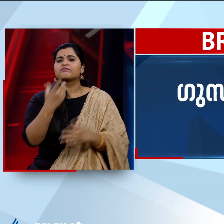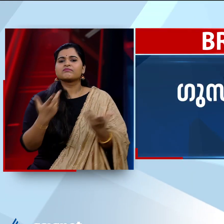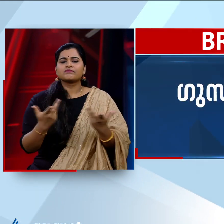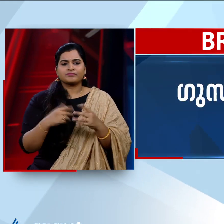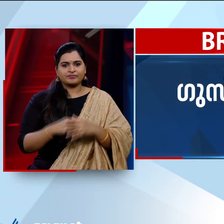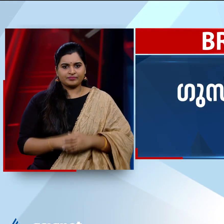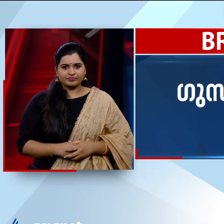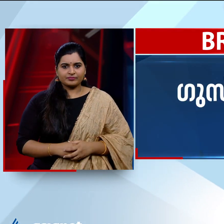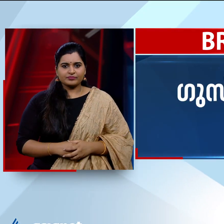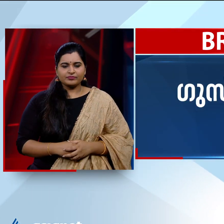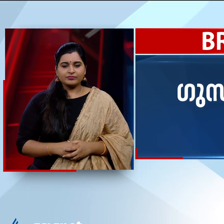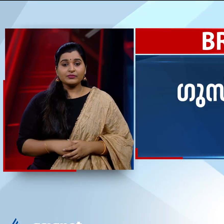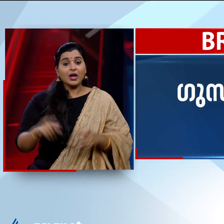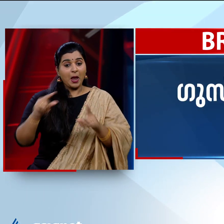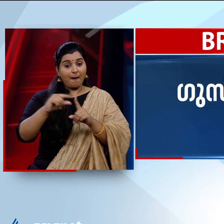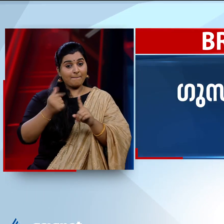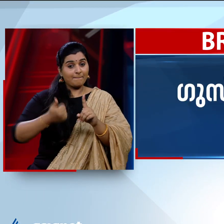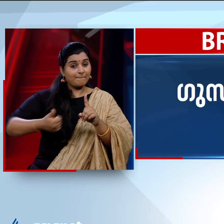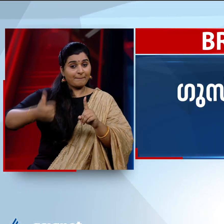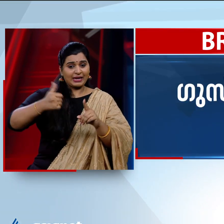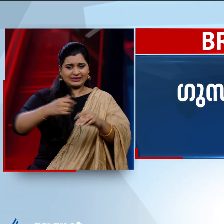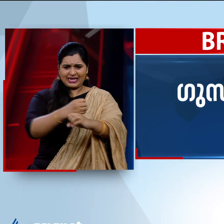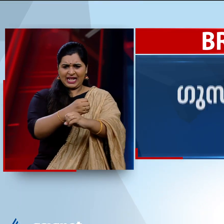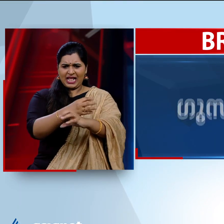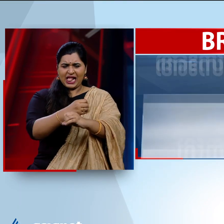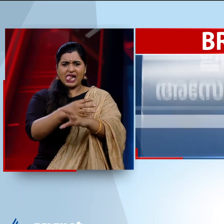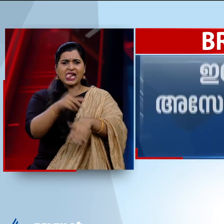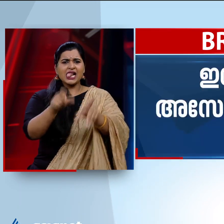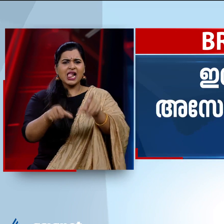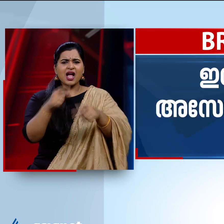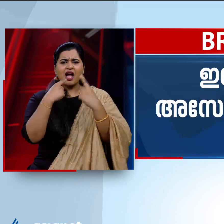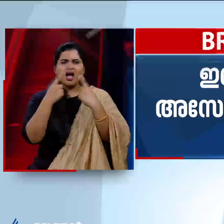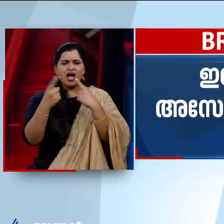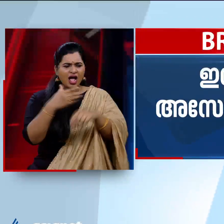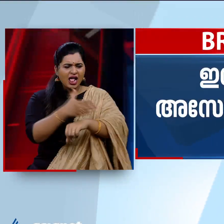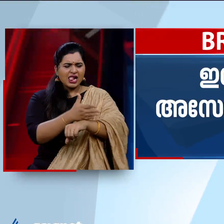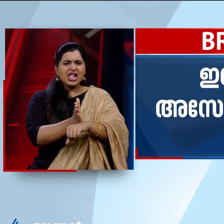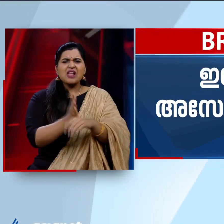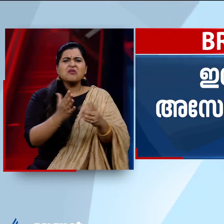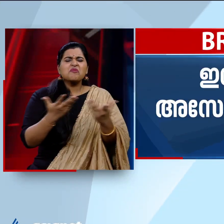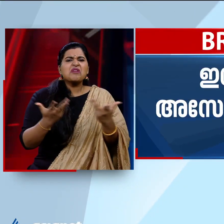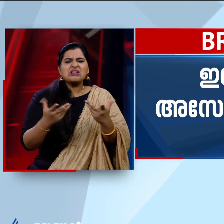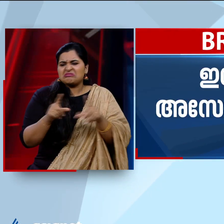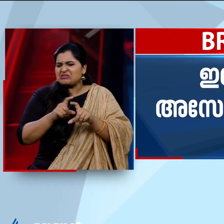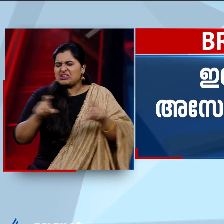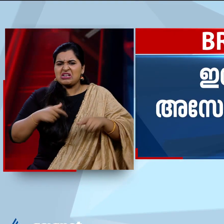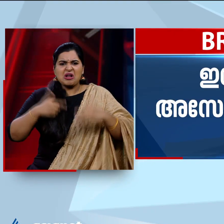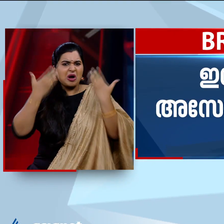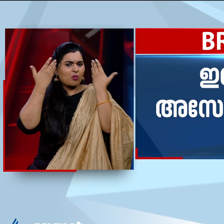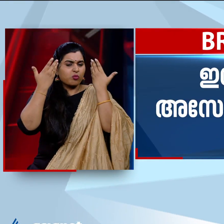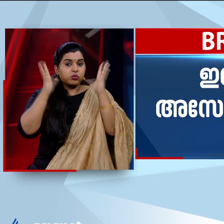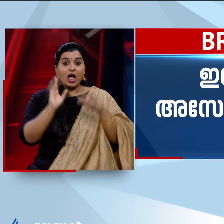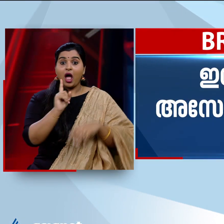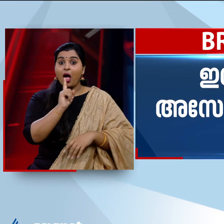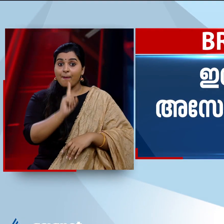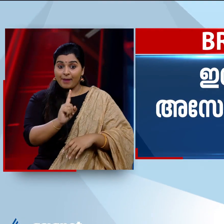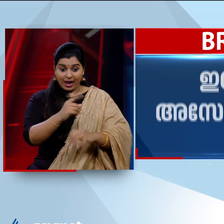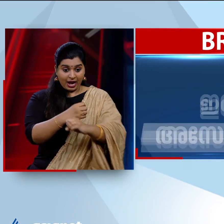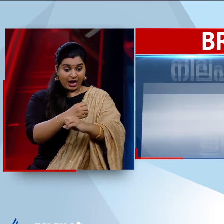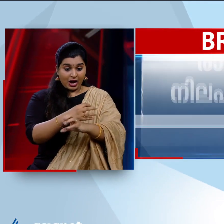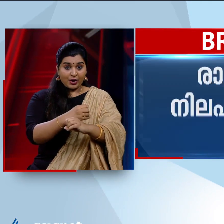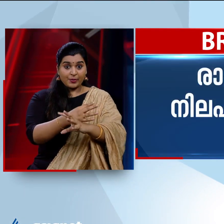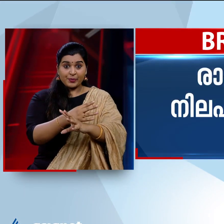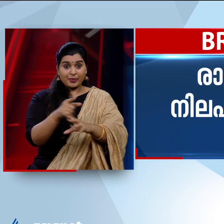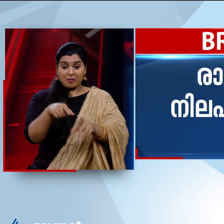എന്തുകൊണ്ടാണ് ബ്രിജ്ഭൂഷൺ സിംഗിന്റെ വാർത്താ സമ്മേളനം വൈകുന്നതെന്ന് കൃത്യമായ ഒരു വിവരമില്ല. എന്നാൽ ഈ വാർത്താ സമ്മേളനം ഈ പ്രതിഷേധത്തെ